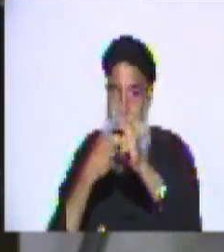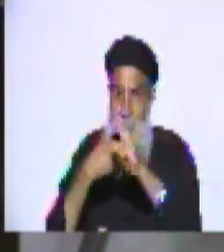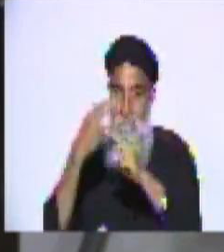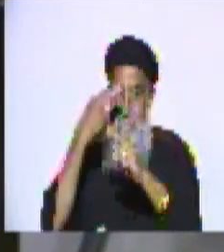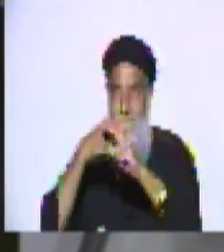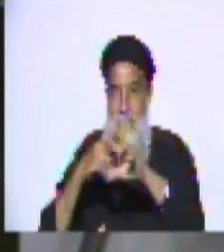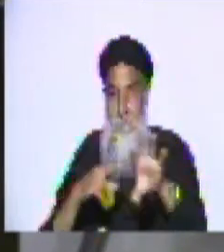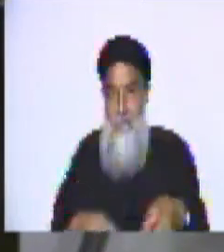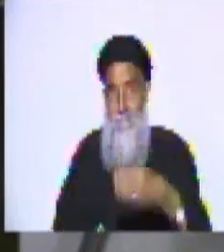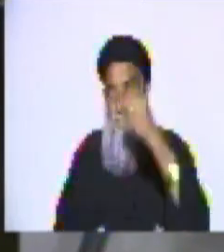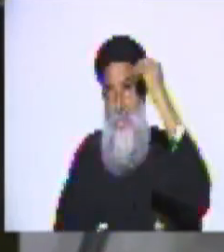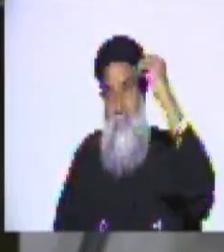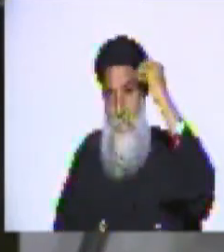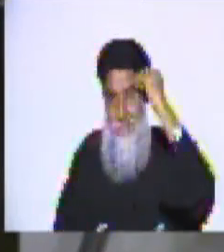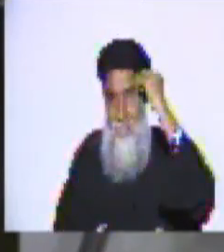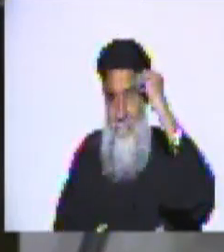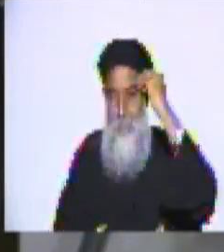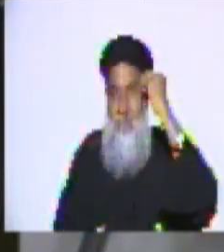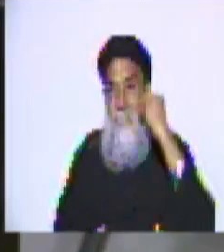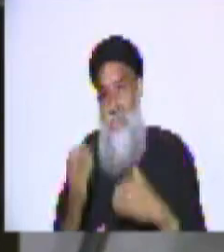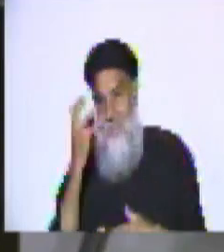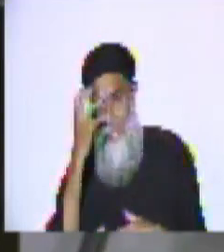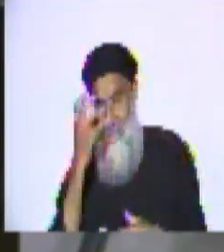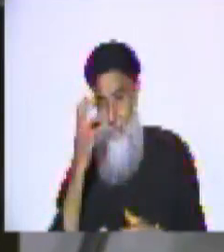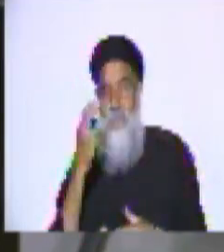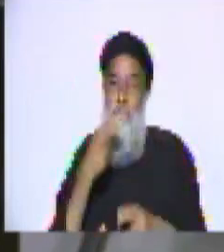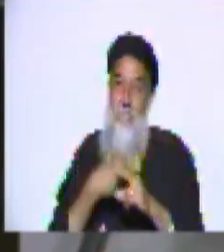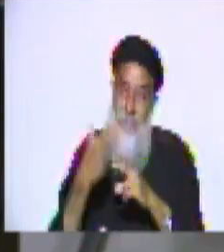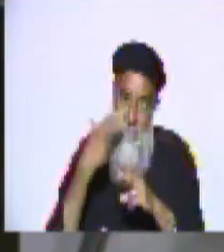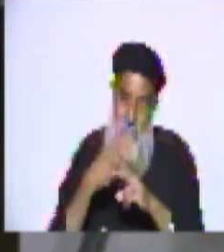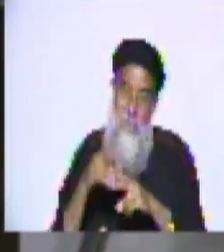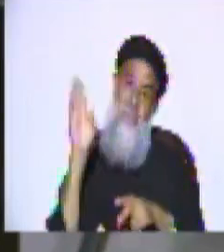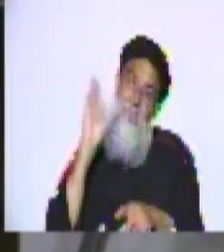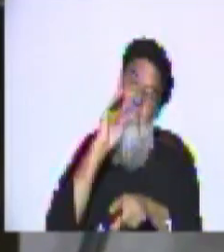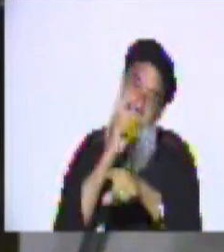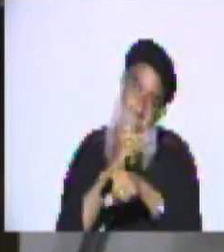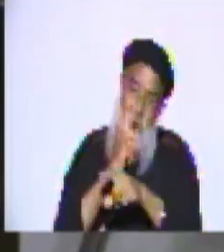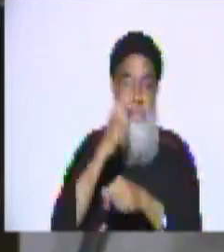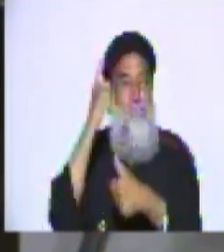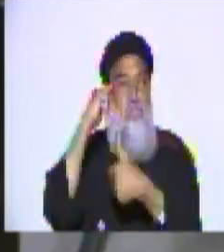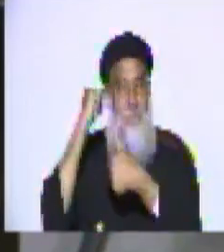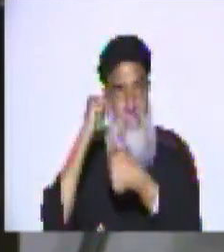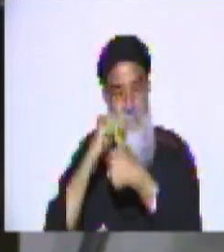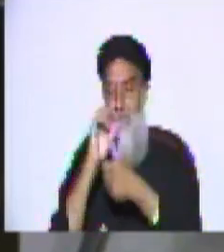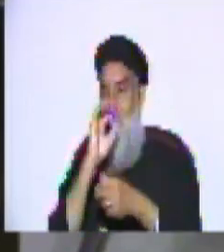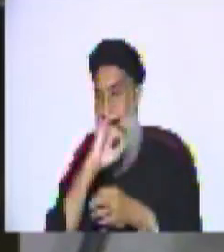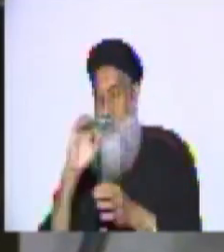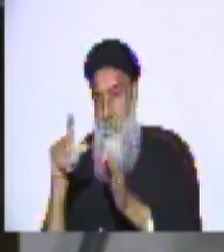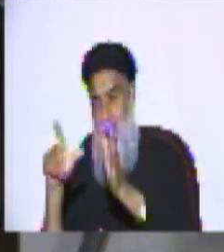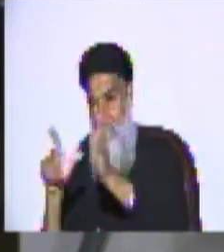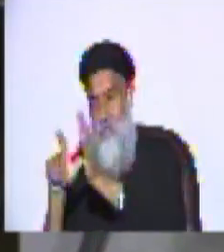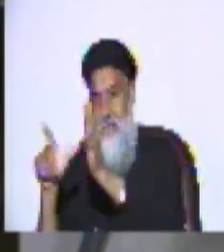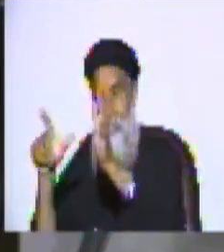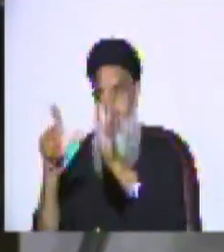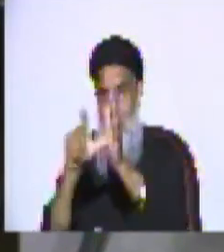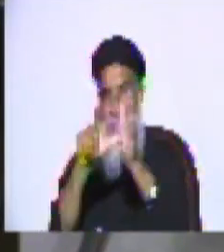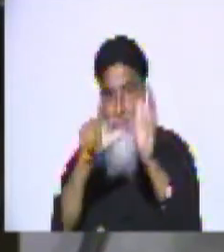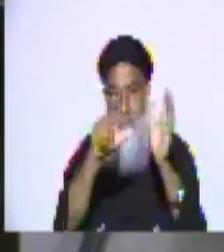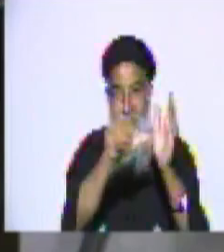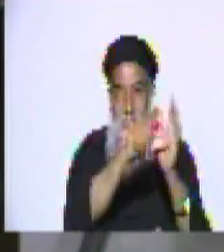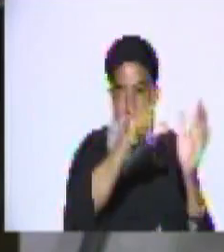يقدر يقدم الفكر المناسب